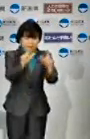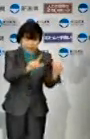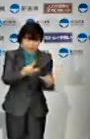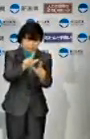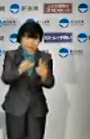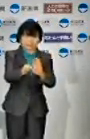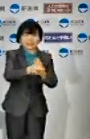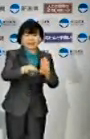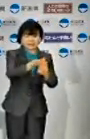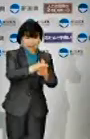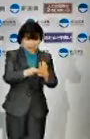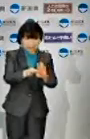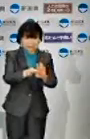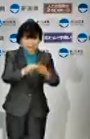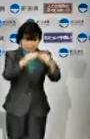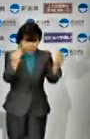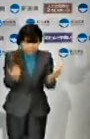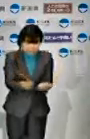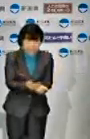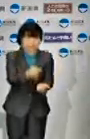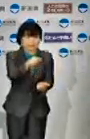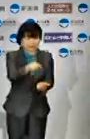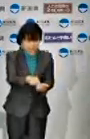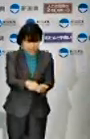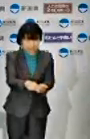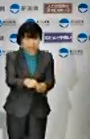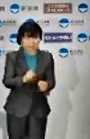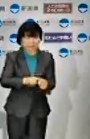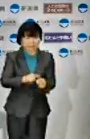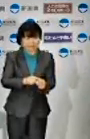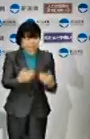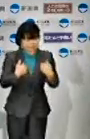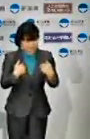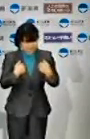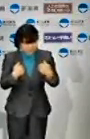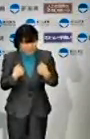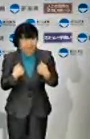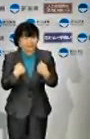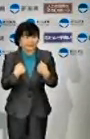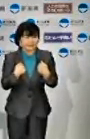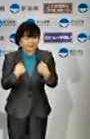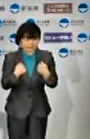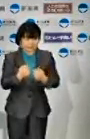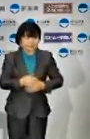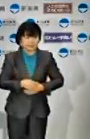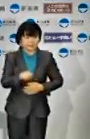経済、全てにわたってまさになくてはならないものでありますので、その